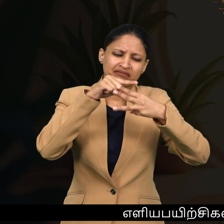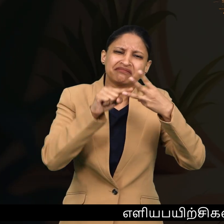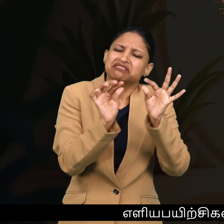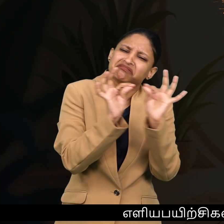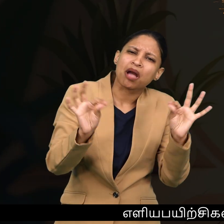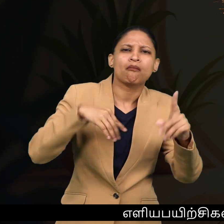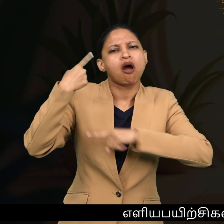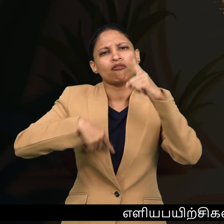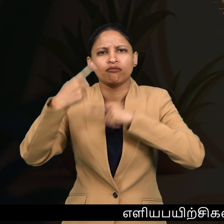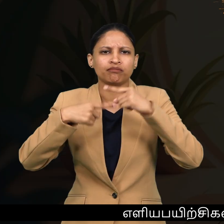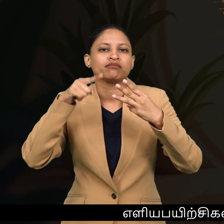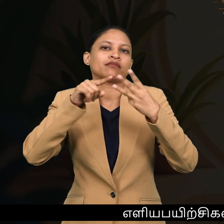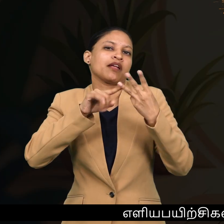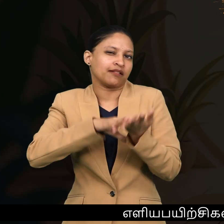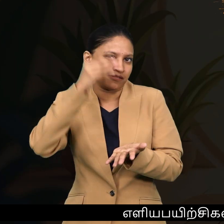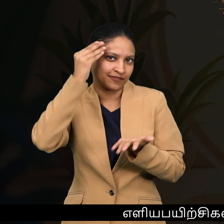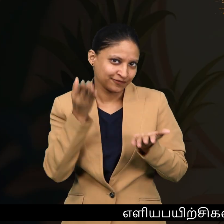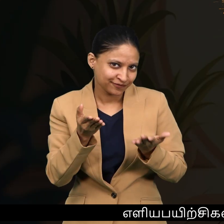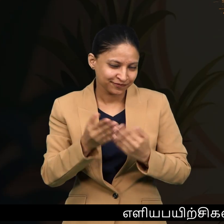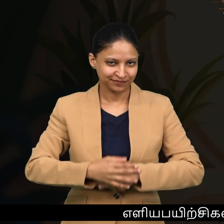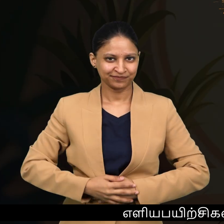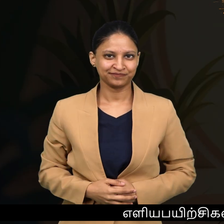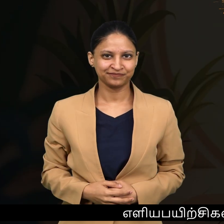எளிய பயிற்சிகளை கற்றுக்கொள்வீர்கள்.